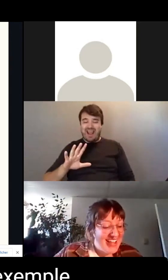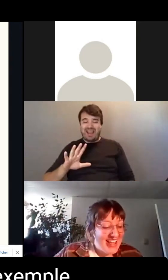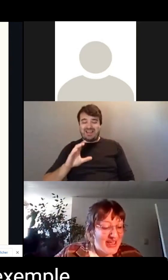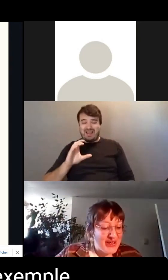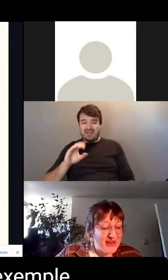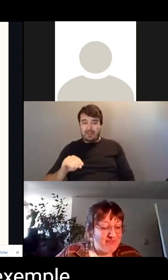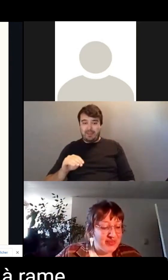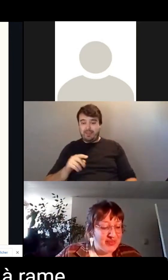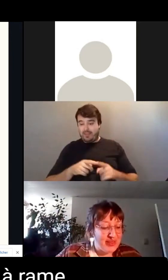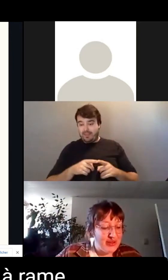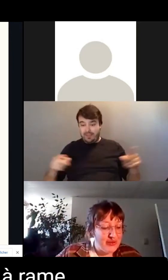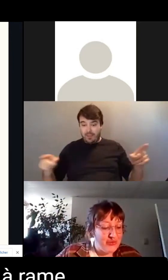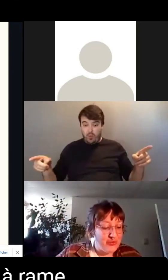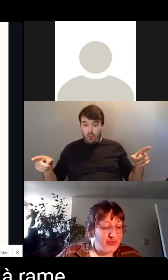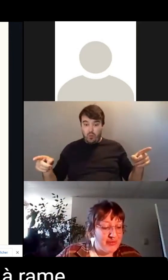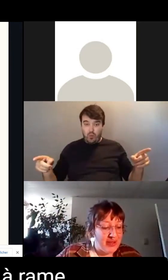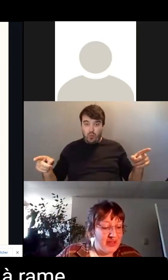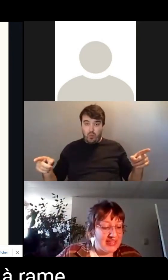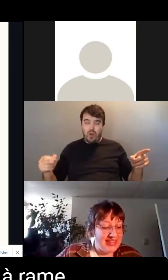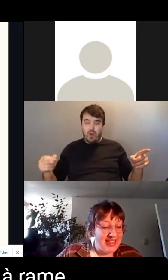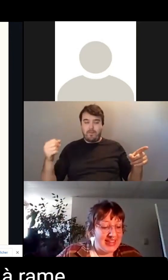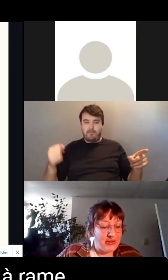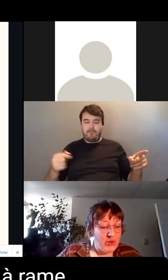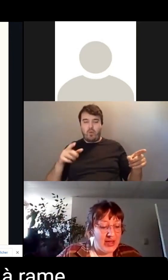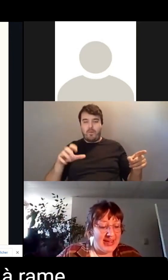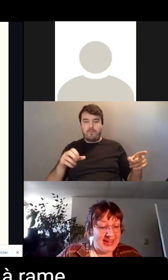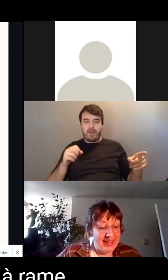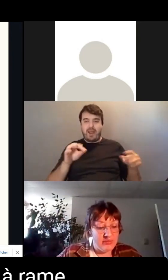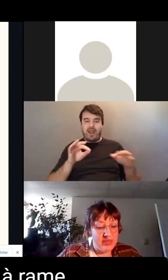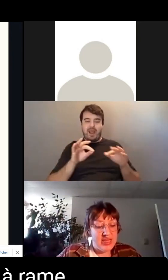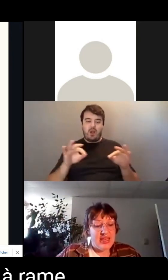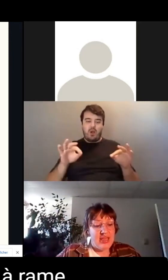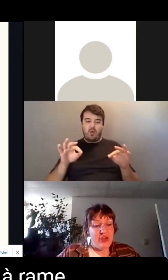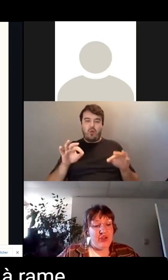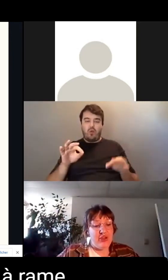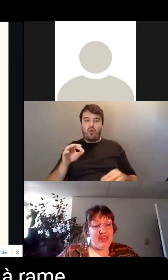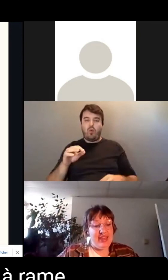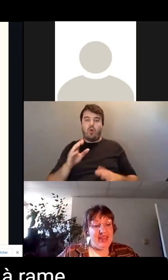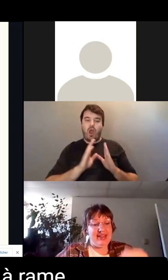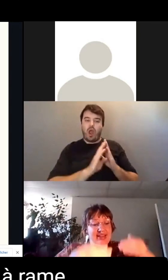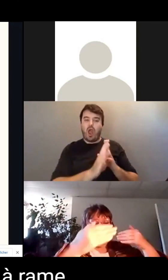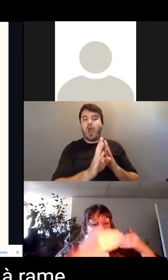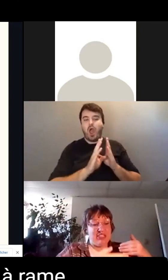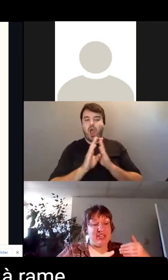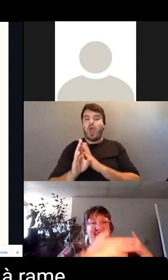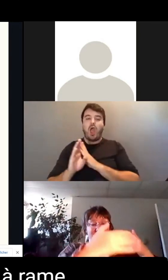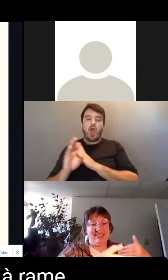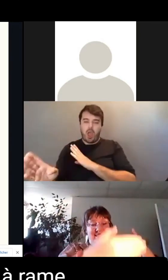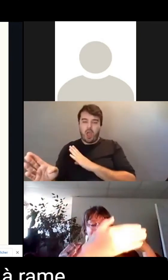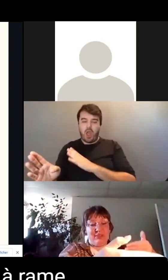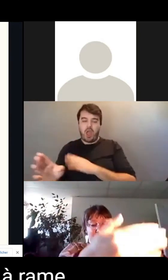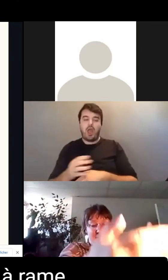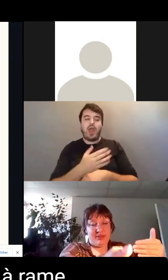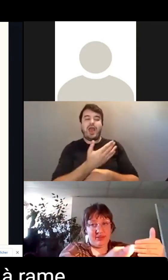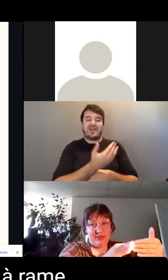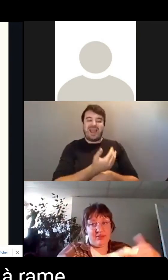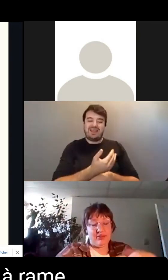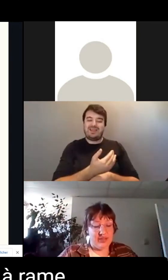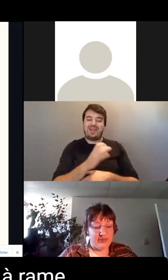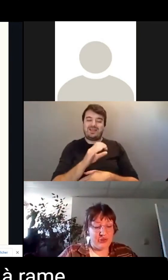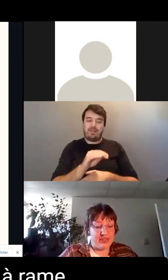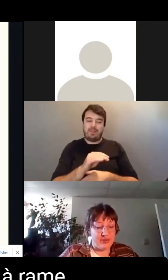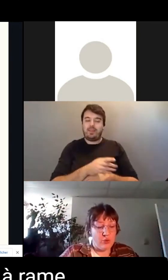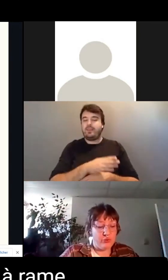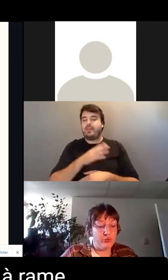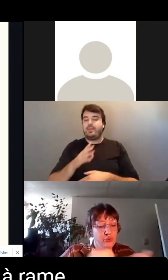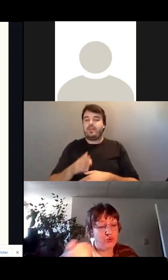cm, vous pouvez prendre les haricots à rame et les mettre à chaque 15 cm